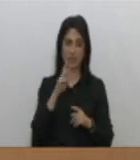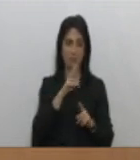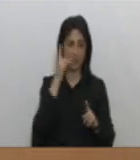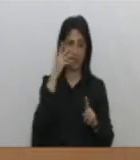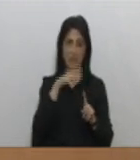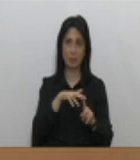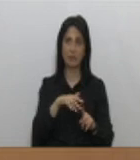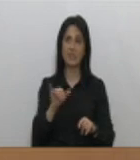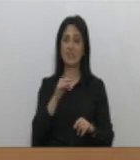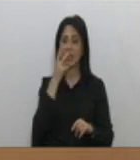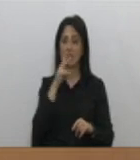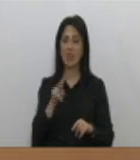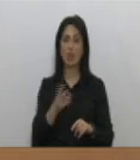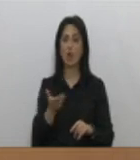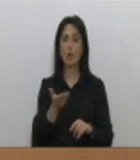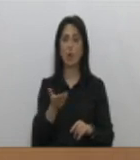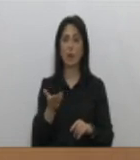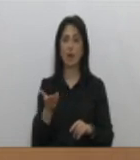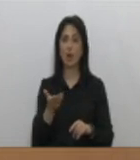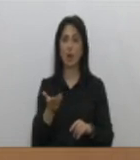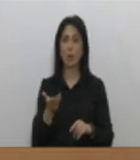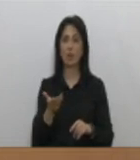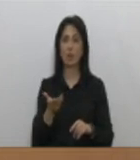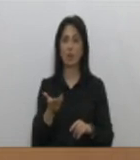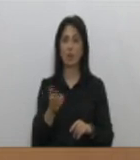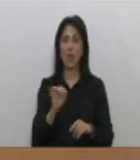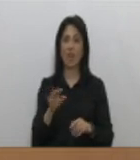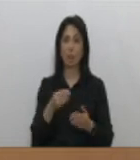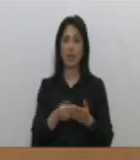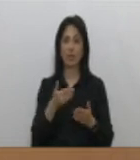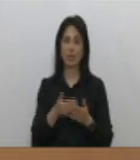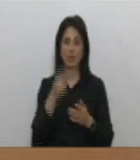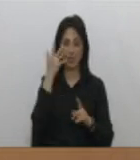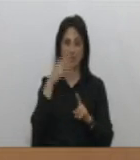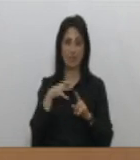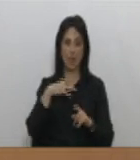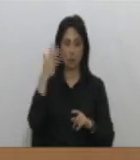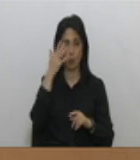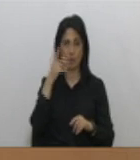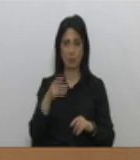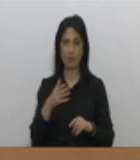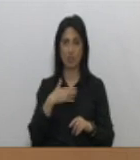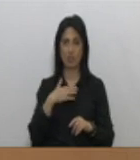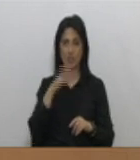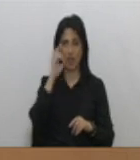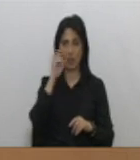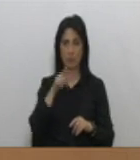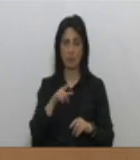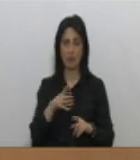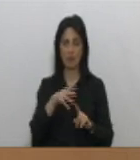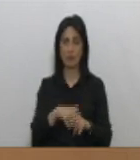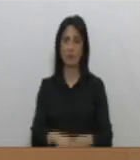თავს, სად ნახეთ ერთი, რომელ ევროპულ ღირებულებებს დაესხა ქართული ოცნება ჩვენი ხელისუფლება თავს.